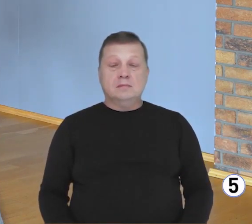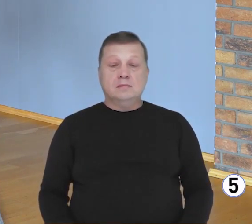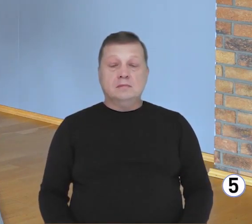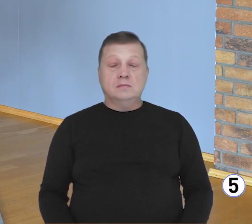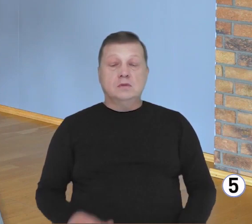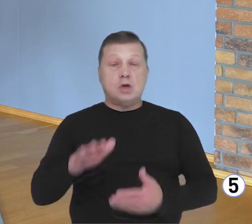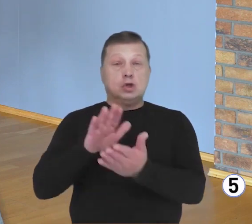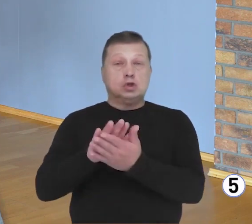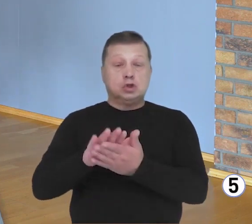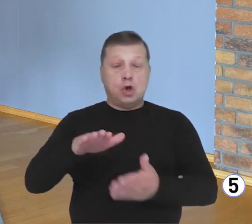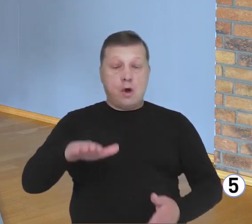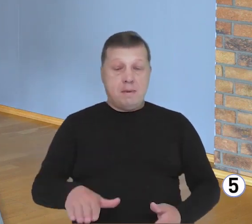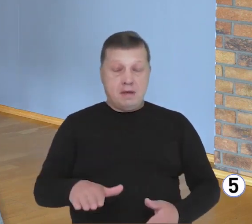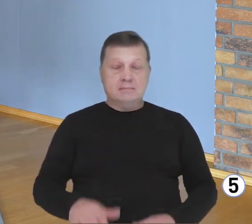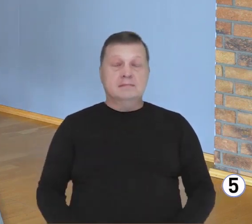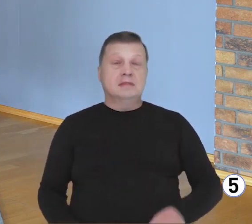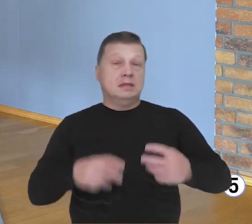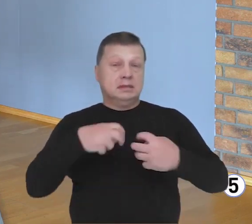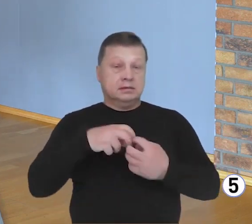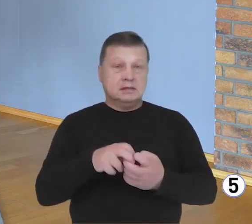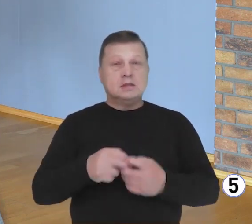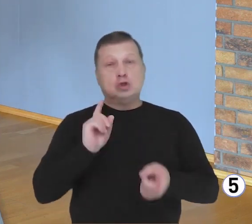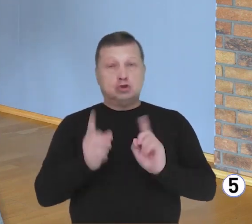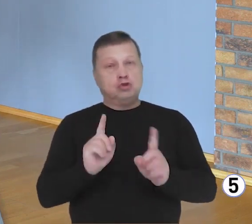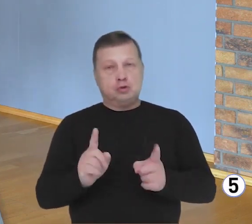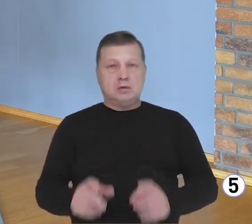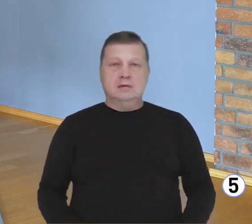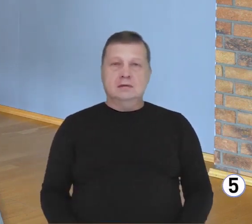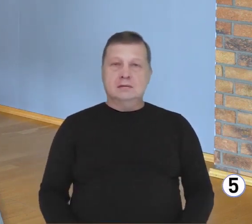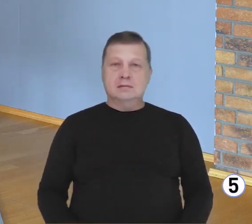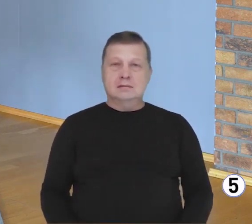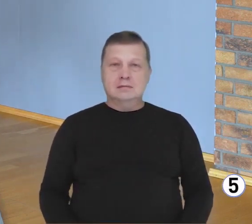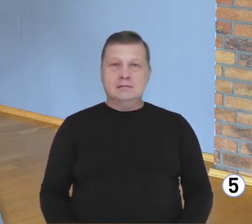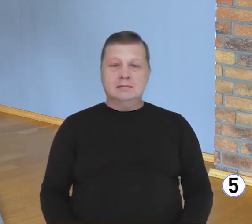Stopy ustawione i przyspieszamy.